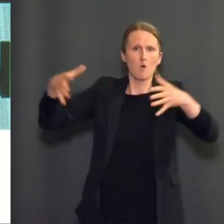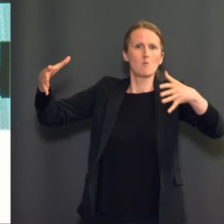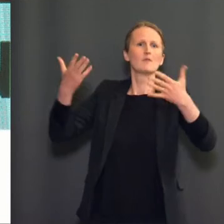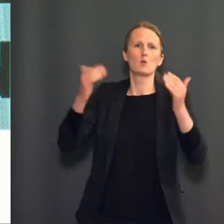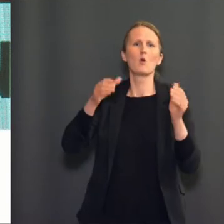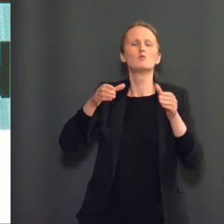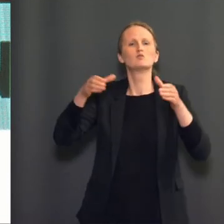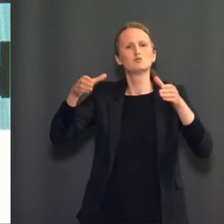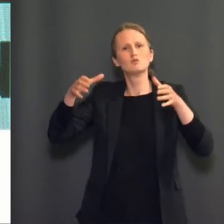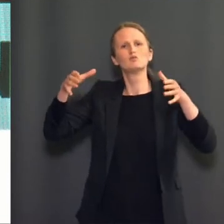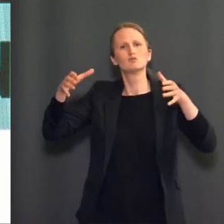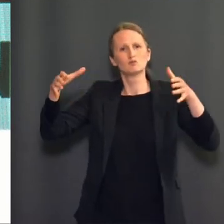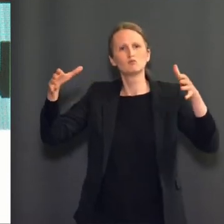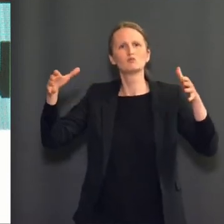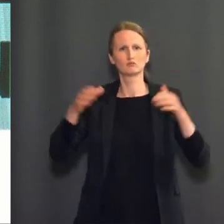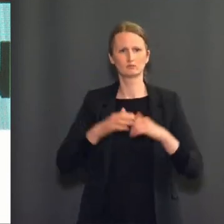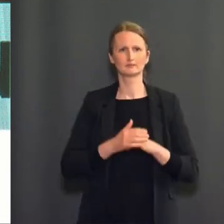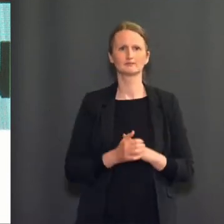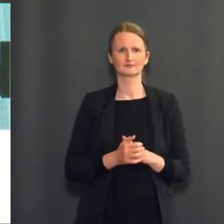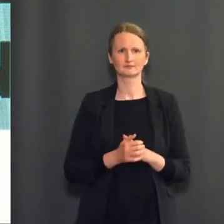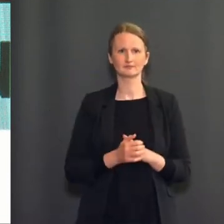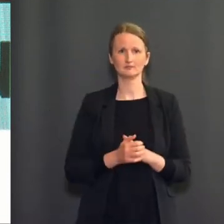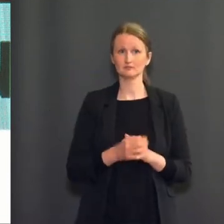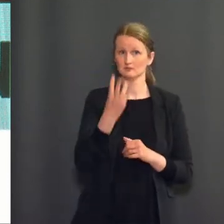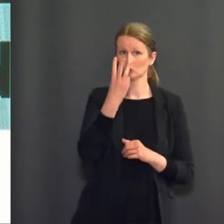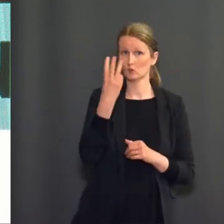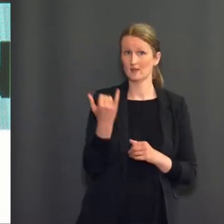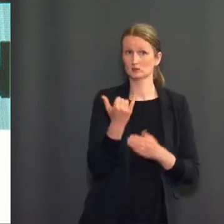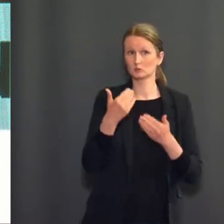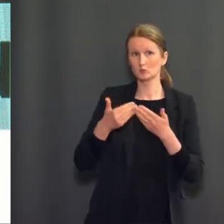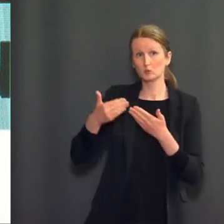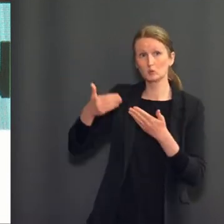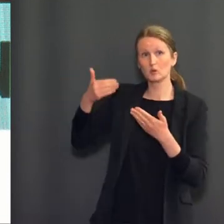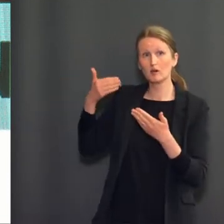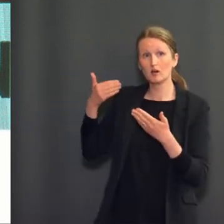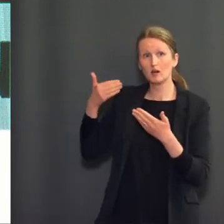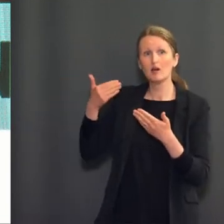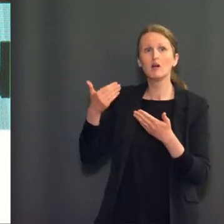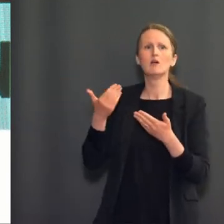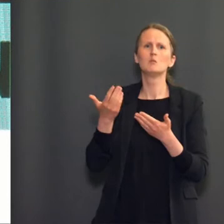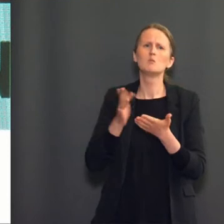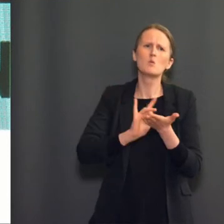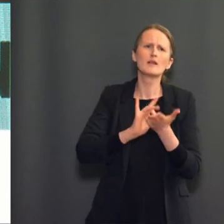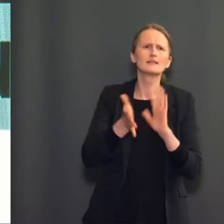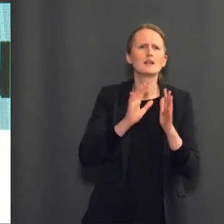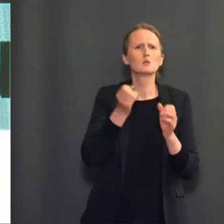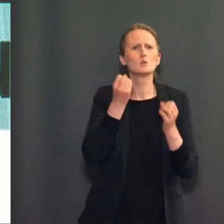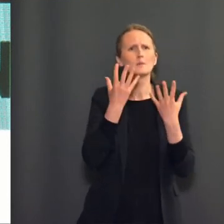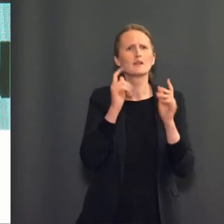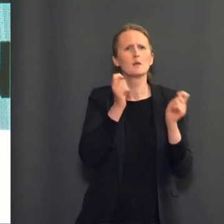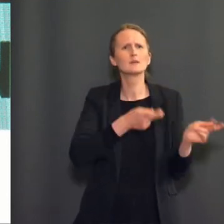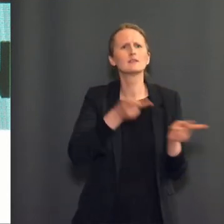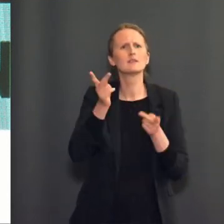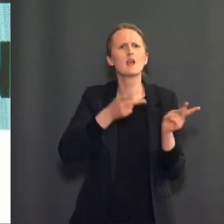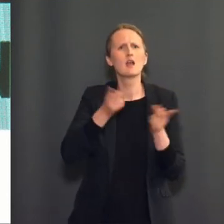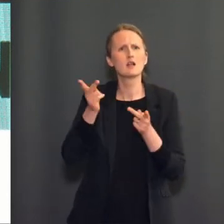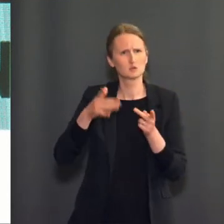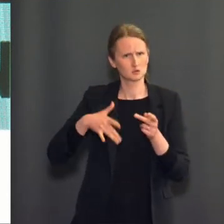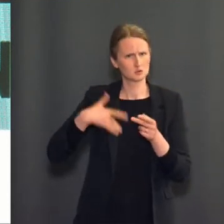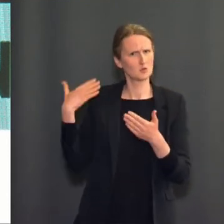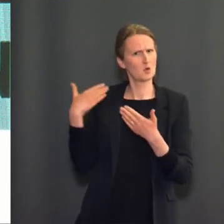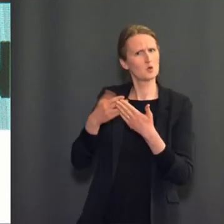Ces trois derniers jours, le nombre moyen d'hospitalisations semble même se stabiliser.